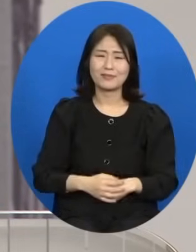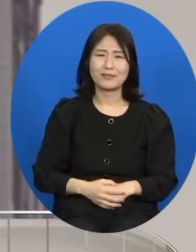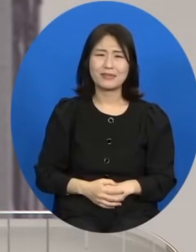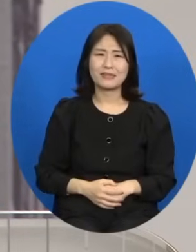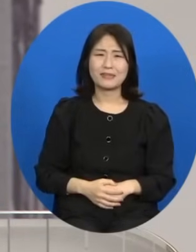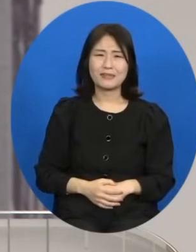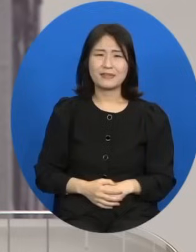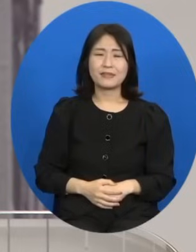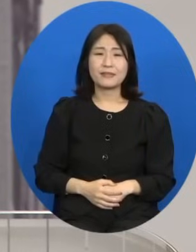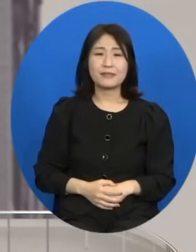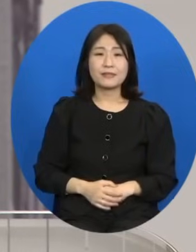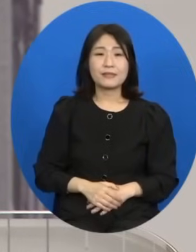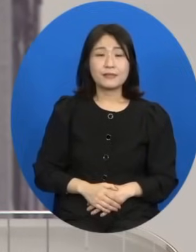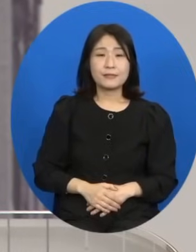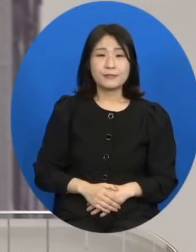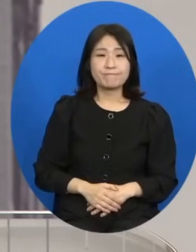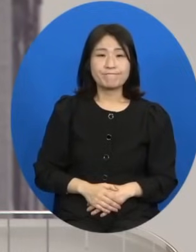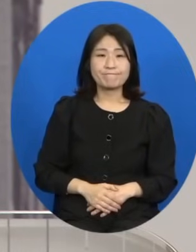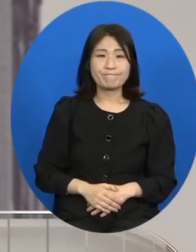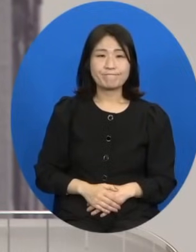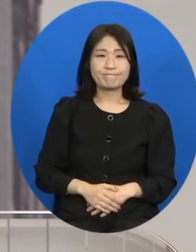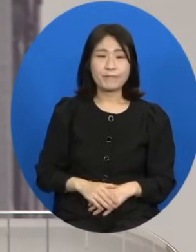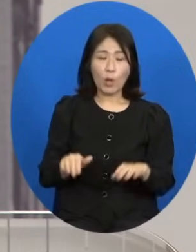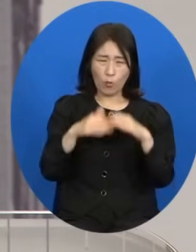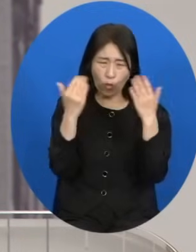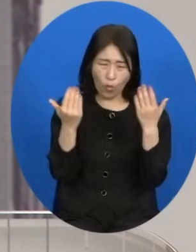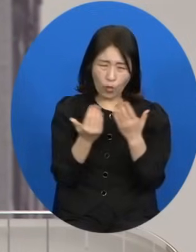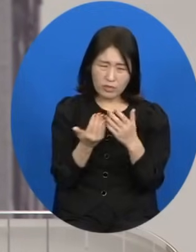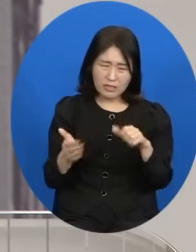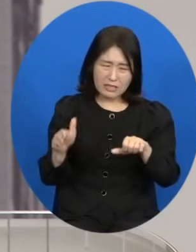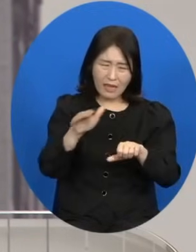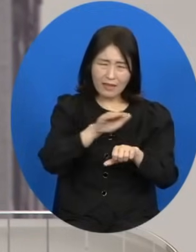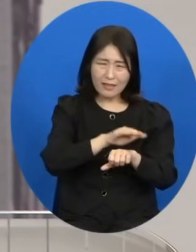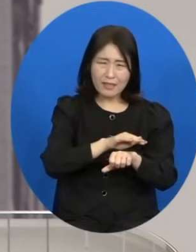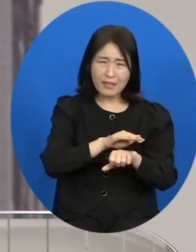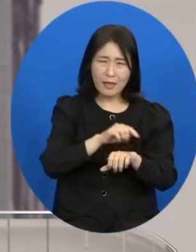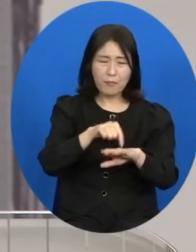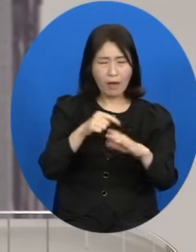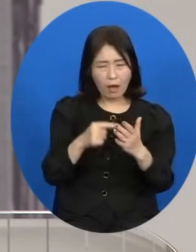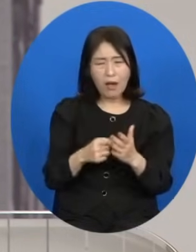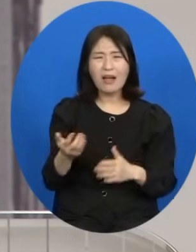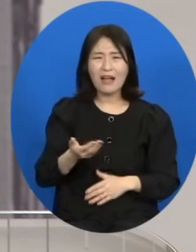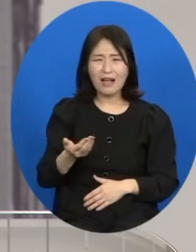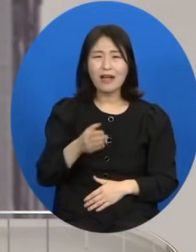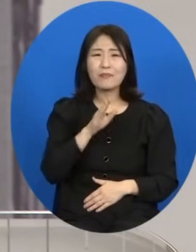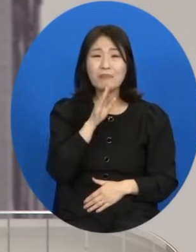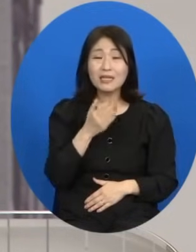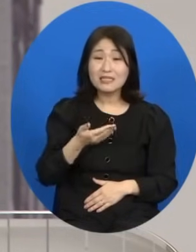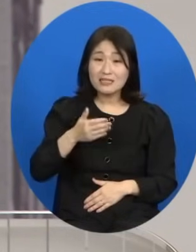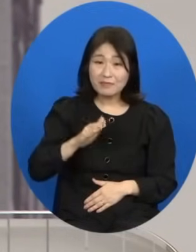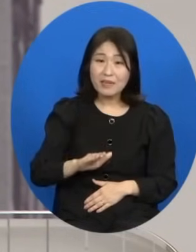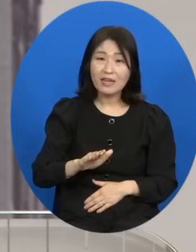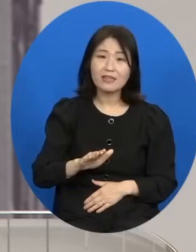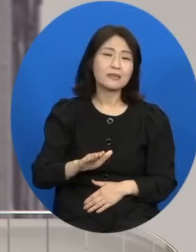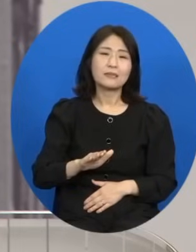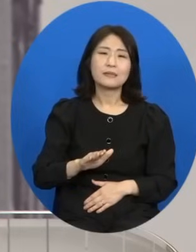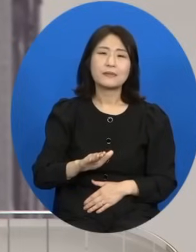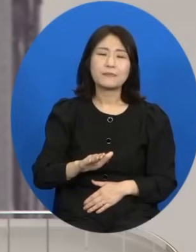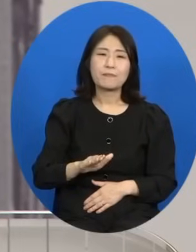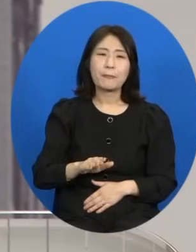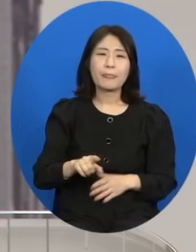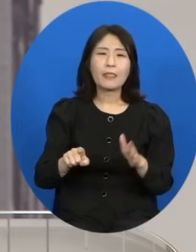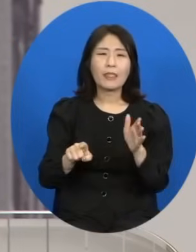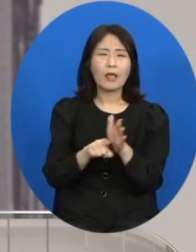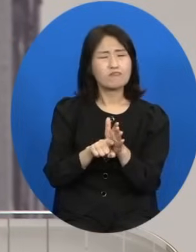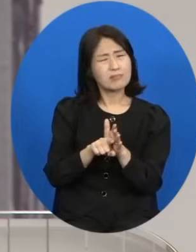그중에 참 다 모든 장가 마음이 아프지만 제가 소식을 듣고도 믿겨지지 않은 장 가